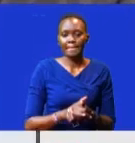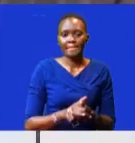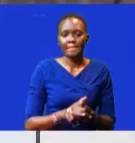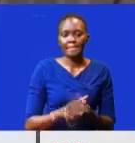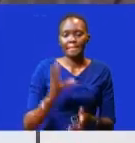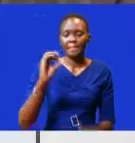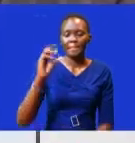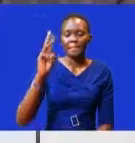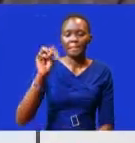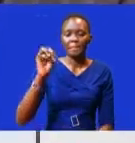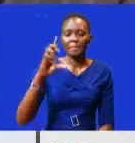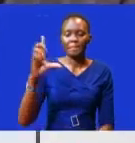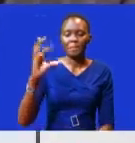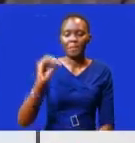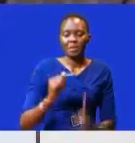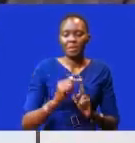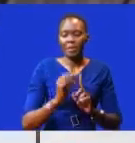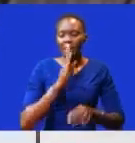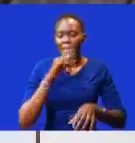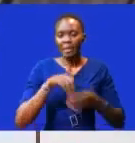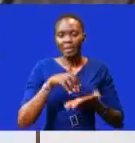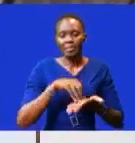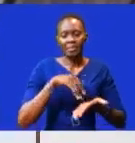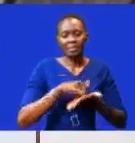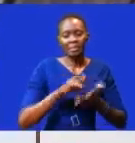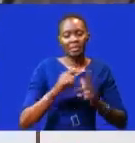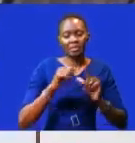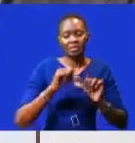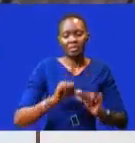Raymond Omollo oket kamoro maber mondo wadhi